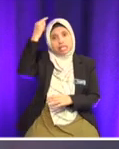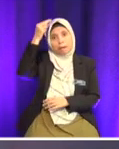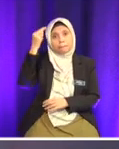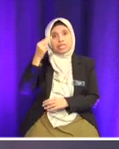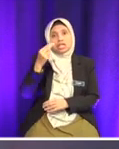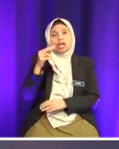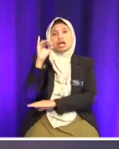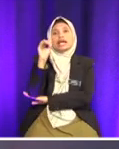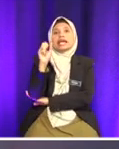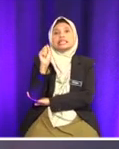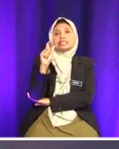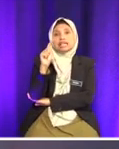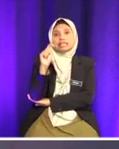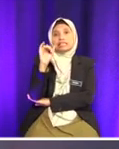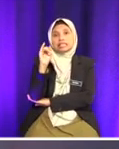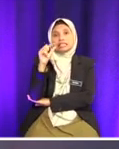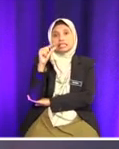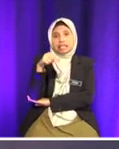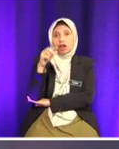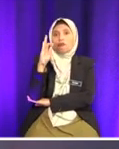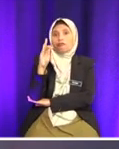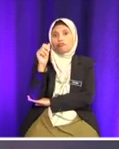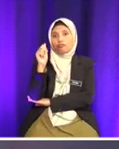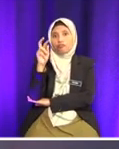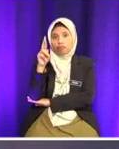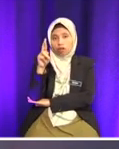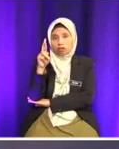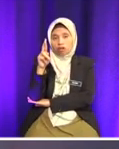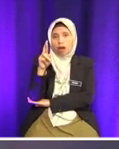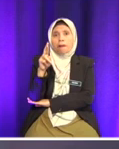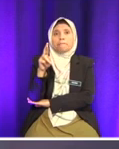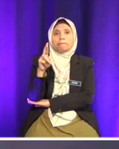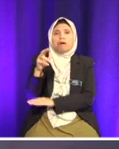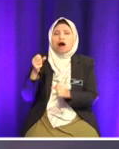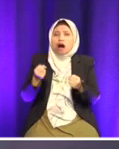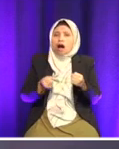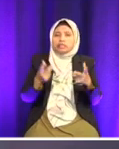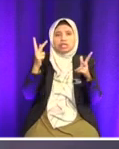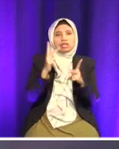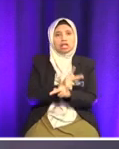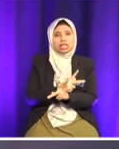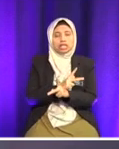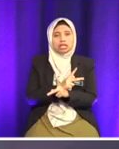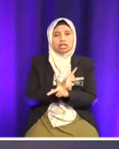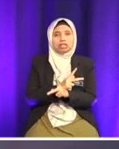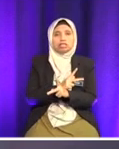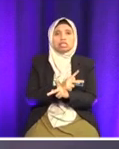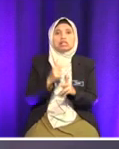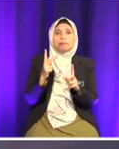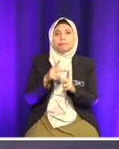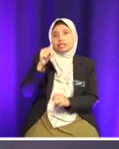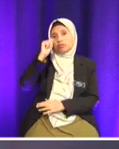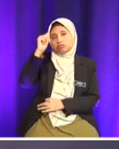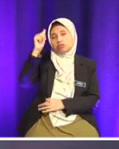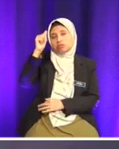beristighfar lebih daripada ada hadis mengatakan 70-91 kali banyak kali nabi beristigfar kepada Allah